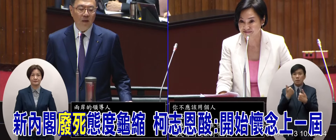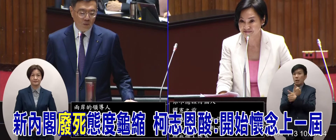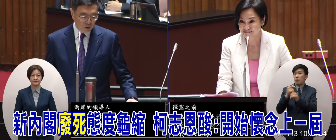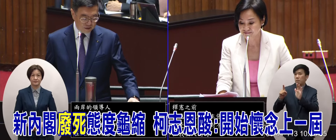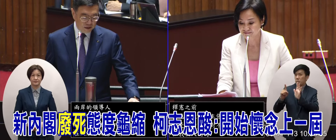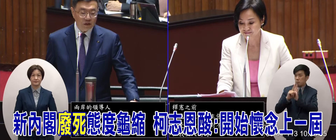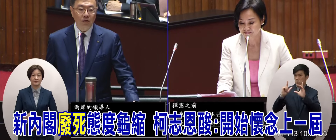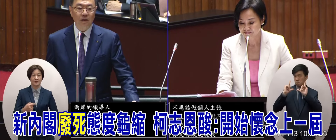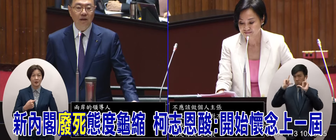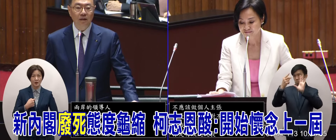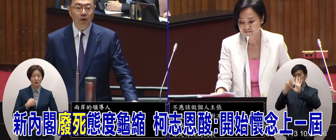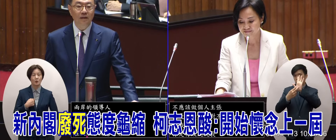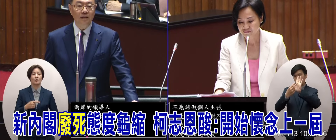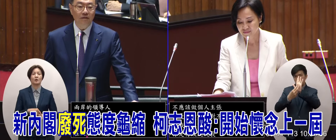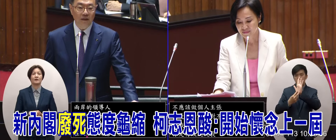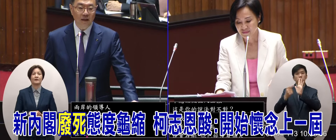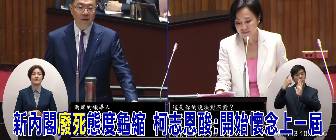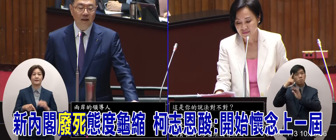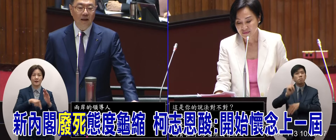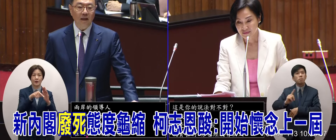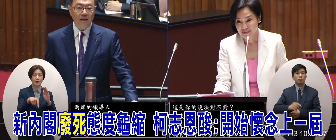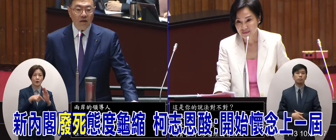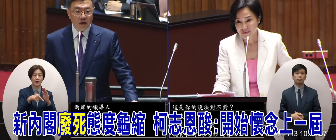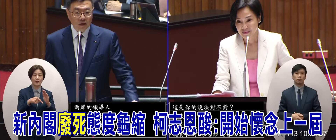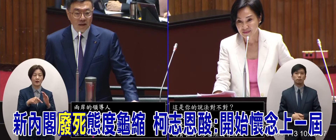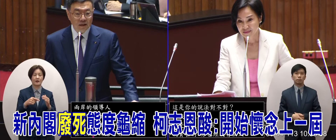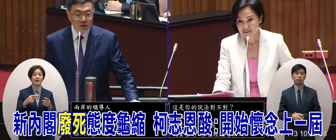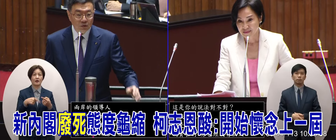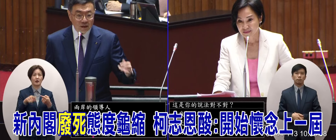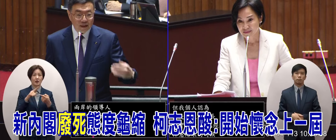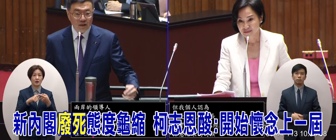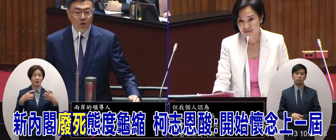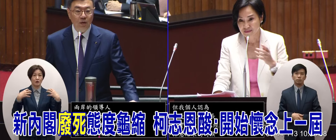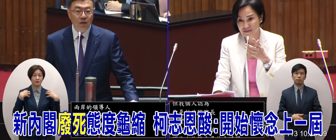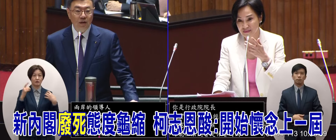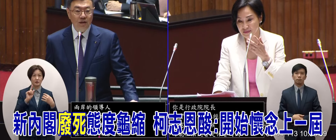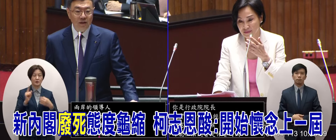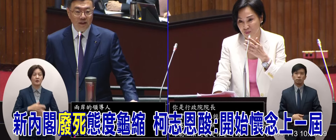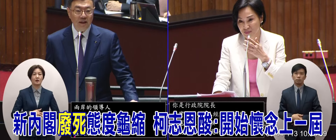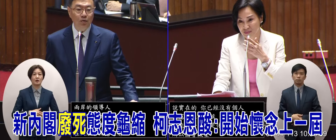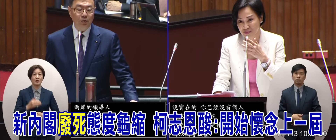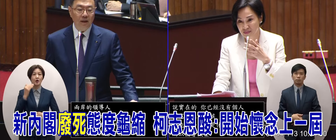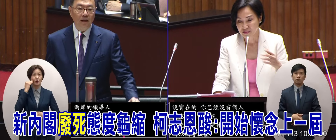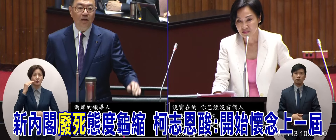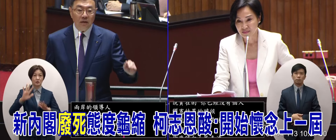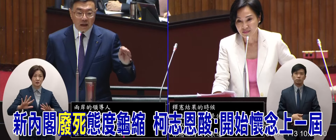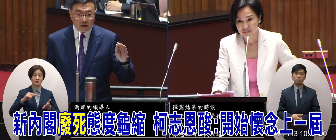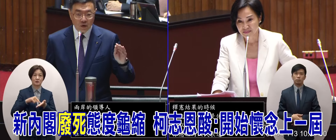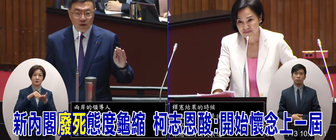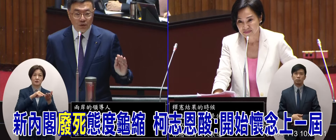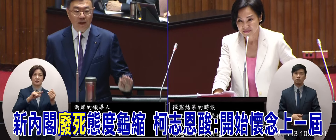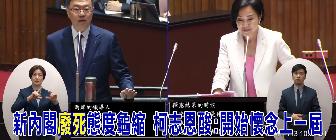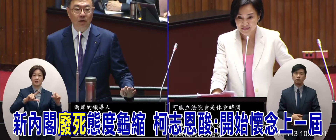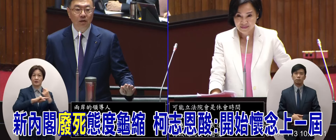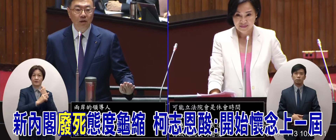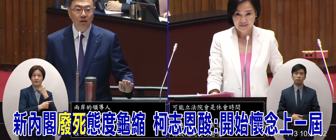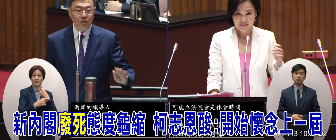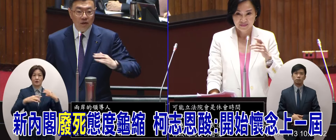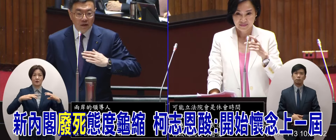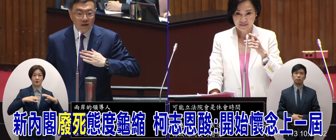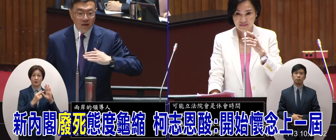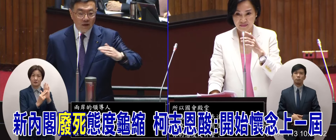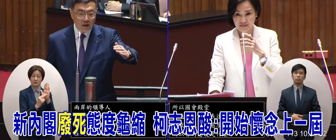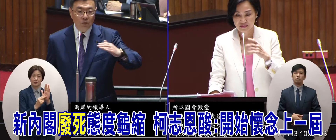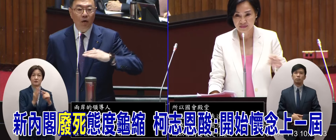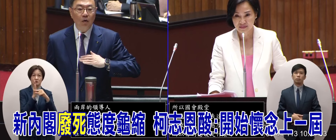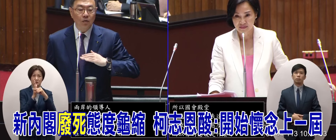是什么？ 我很严守这个院纪的分立，那大法官已经受理这样的事件在处理的，那大法官会出来之后都